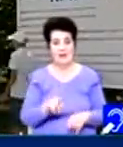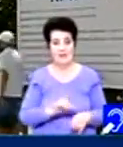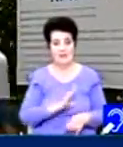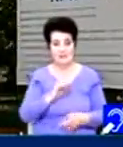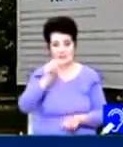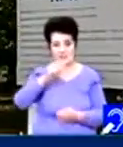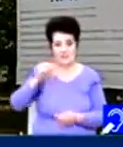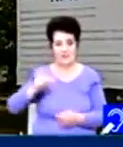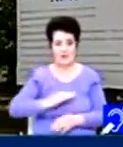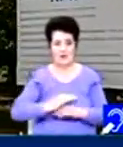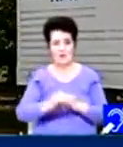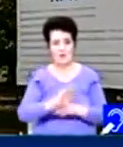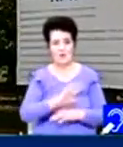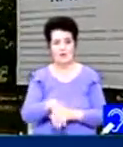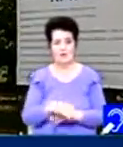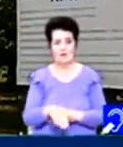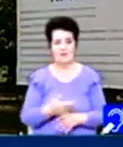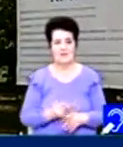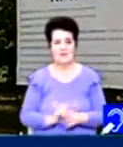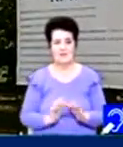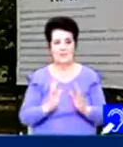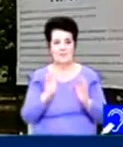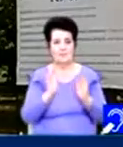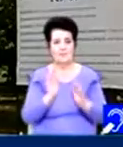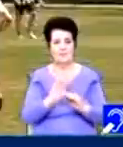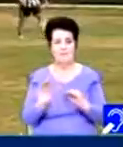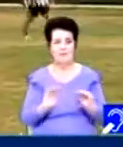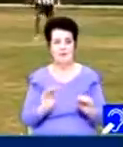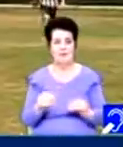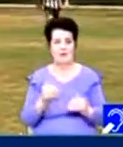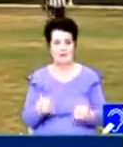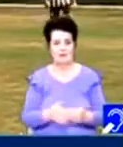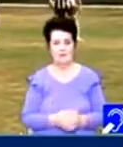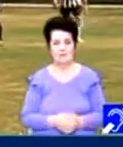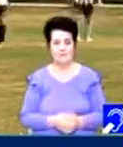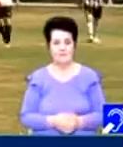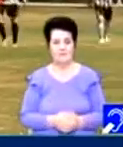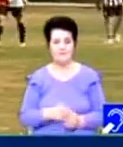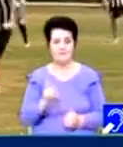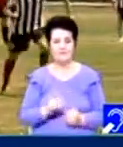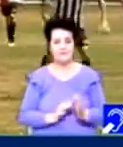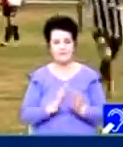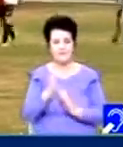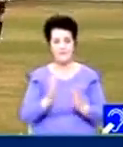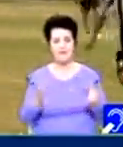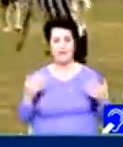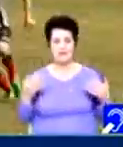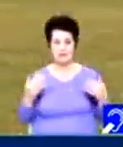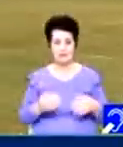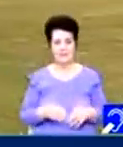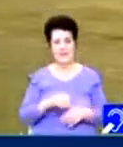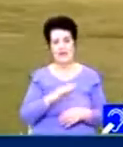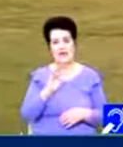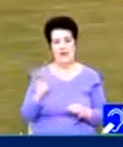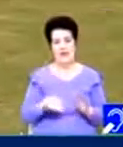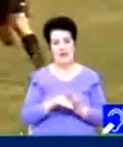seamăna mai mult cu un loc părăsit decât cu un parc bine amenajat. De fapt, asta era zona de odihnă, dar rămânea cumva în umbră.